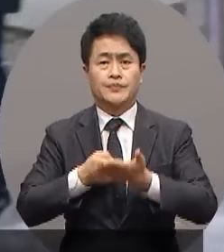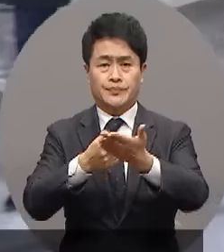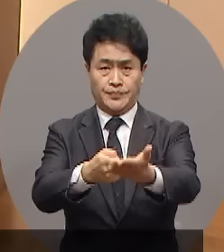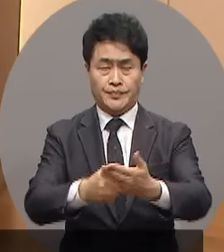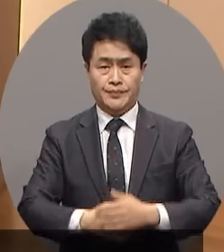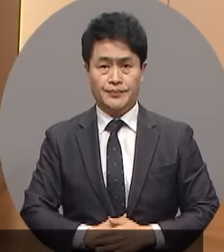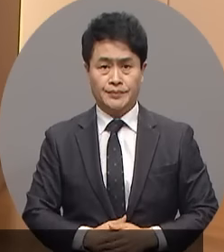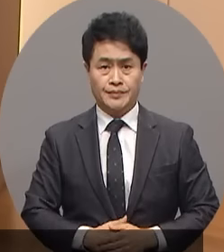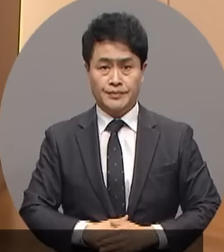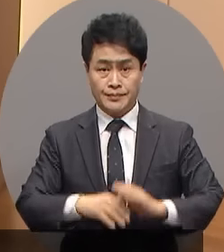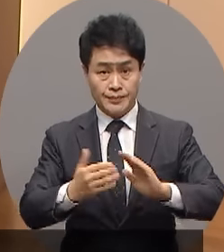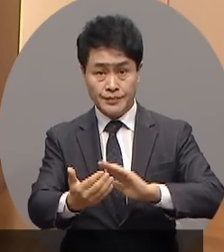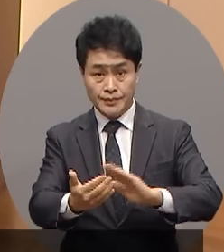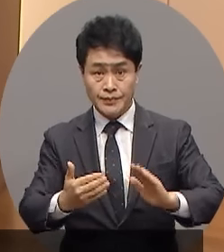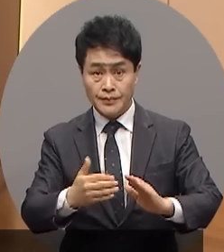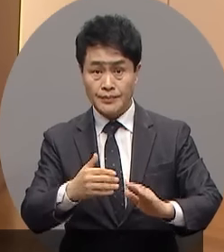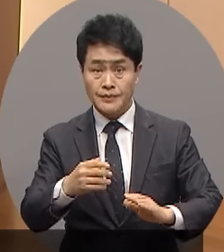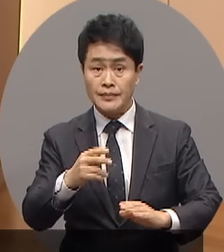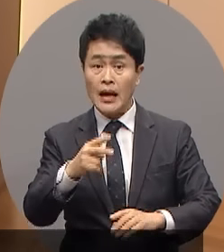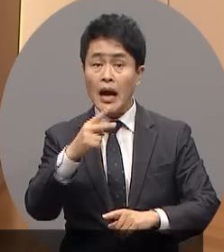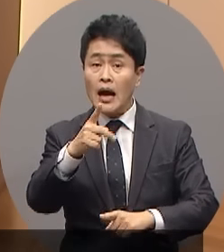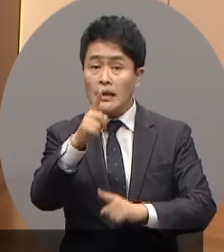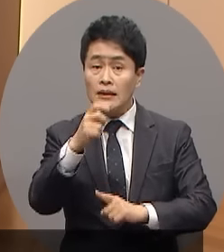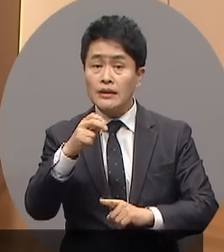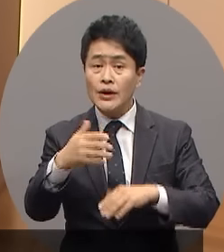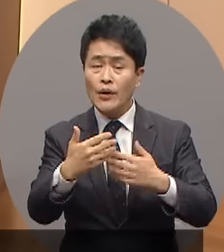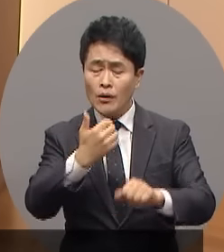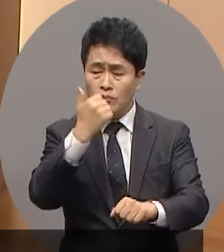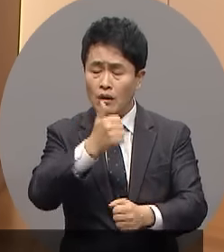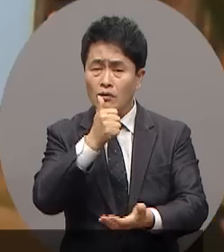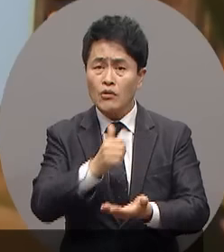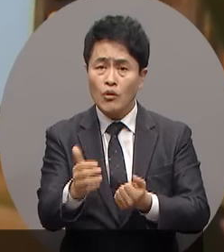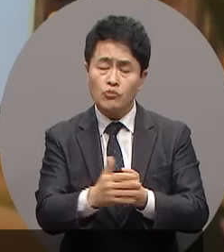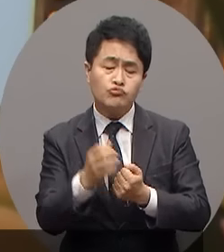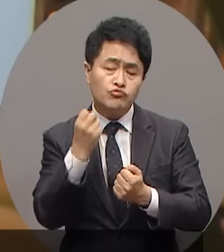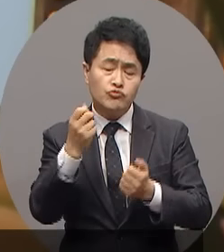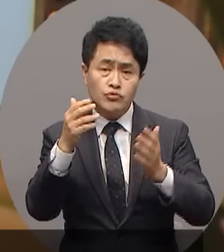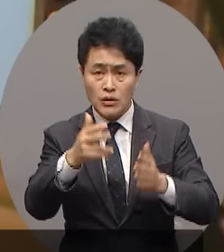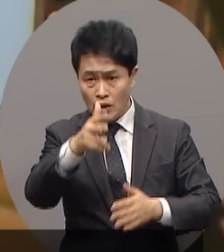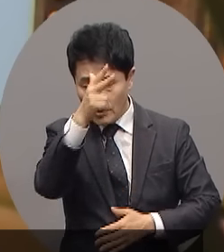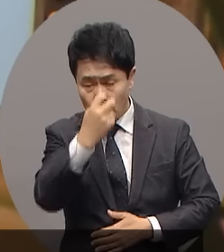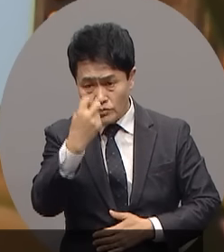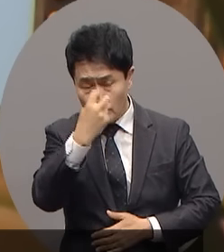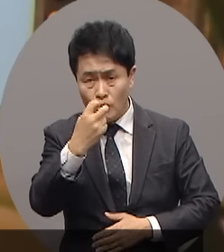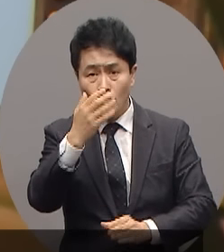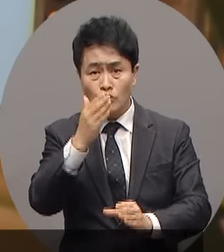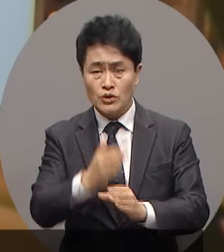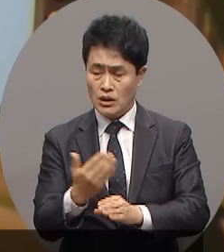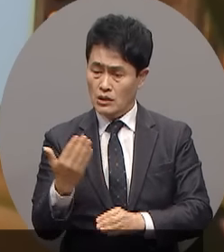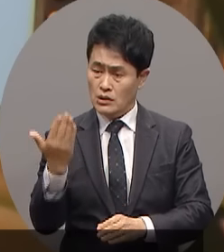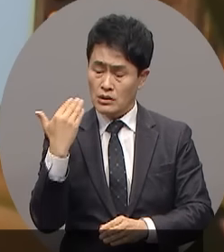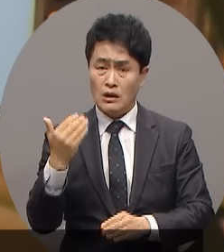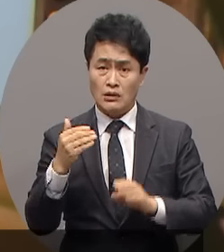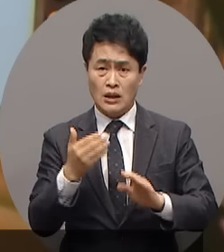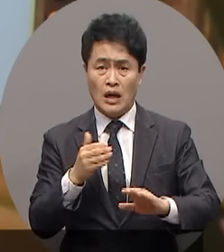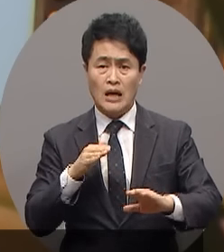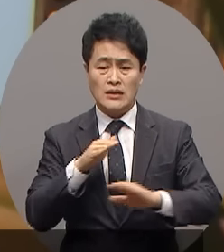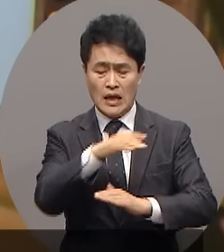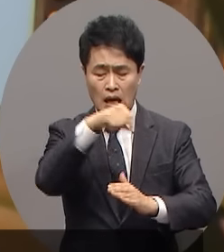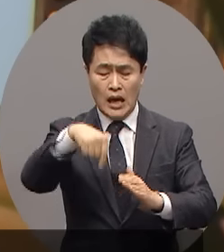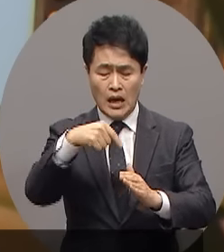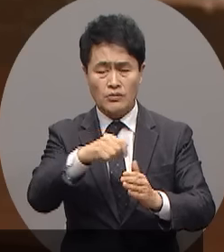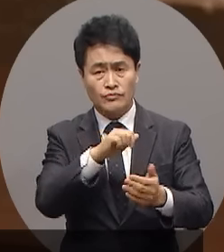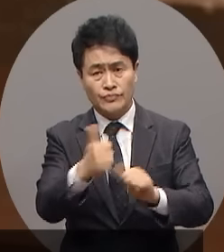요구했습니다 앞서 배우 유성균 씨는 마약을 투약한 혐의로 두 달여간 경찰 수사를 받다 지난달 차량에서 숨진